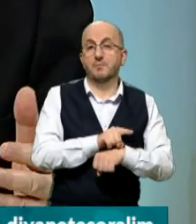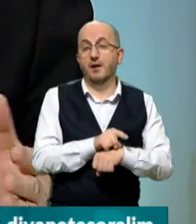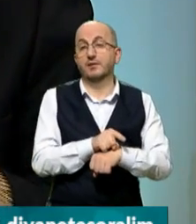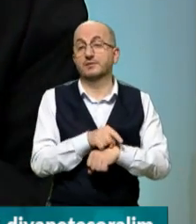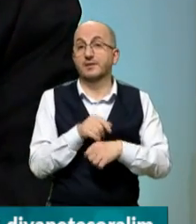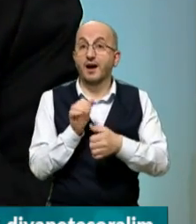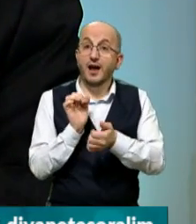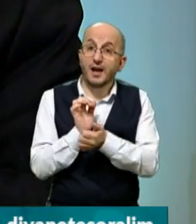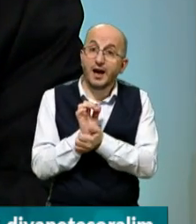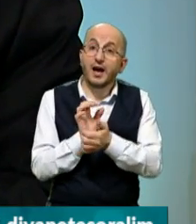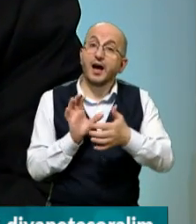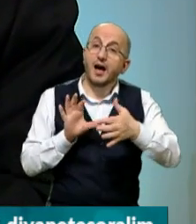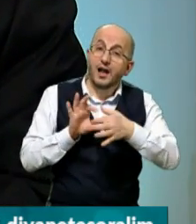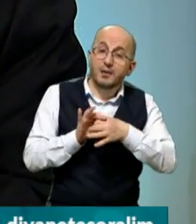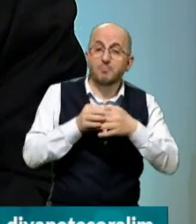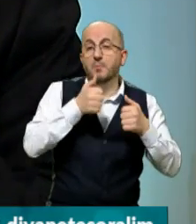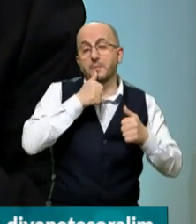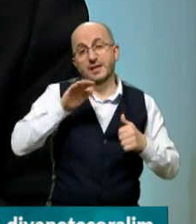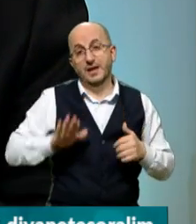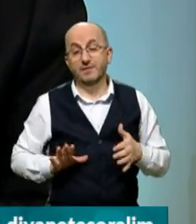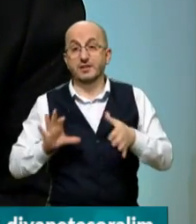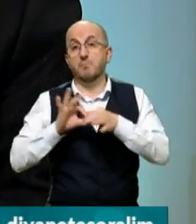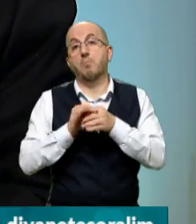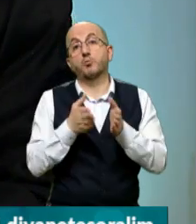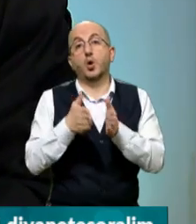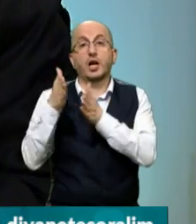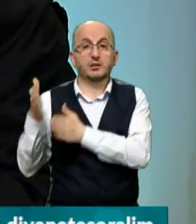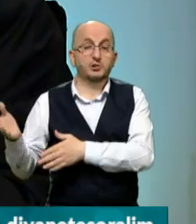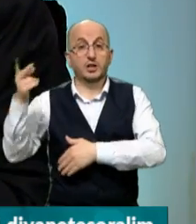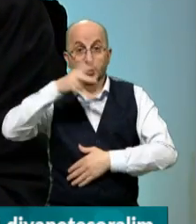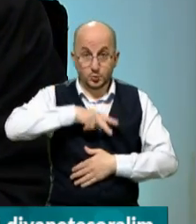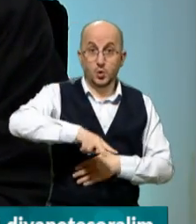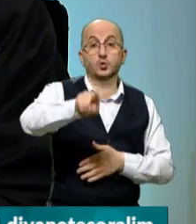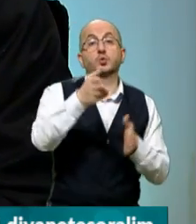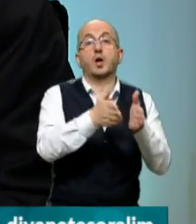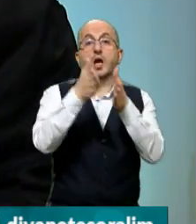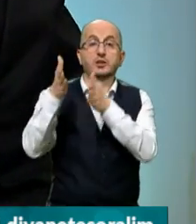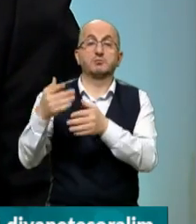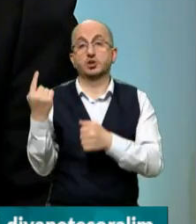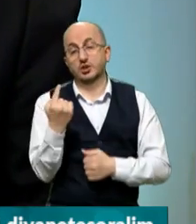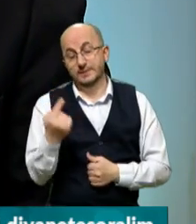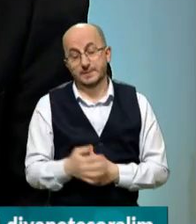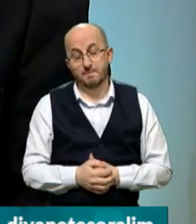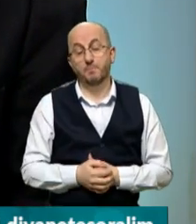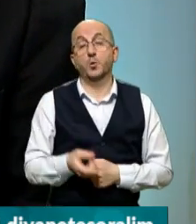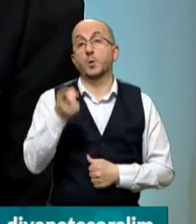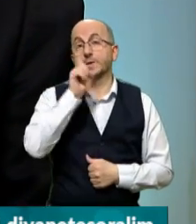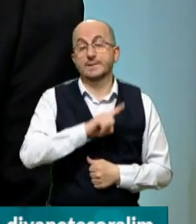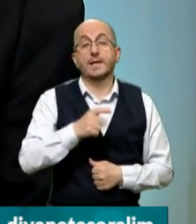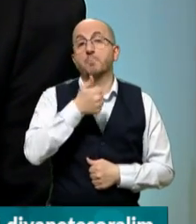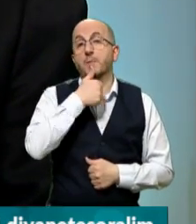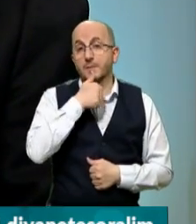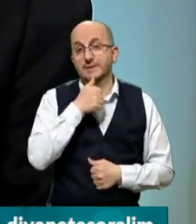sizinle alakanız babalık evlatlık ilişkisidir. Bu ayrı bir şeydir. Seferilik ayrı bir şeydir. Dolayısıyla babanız